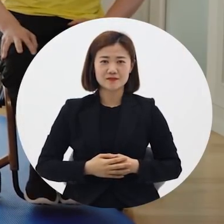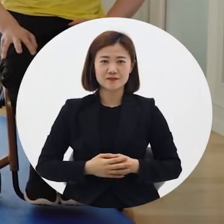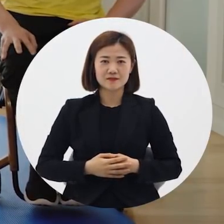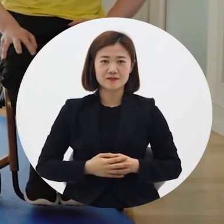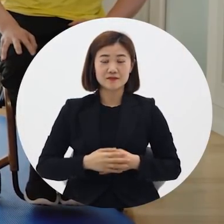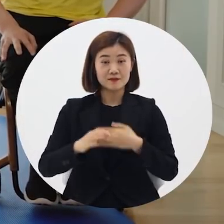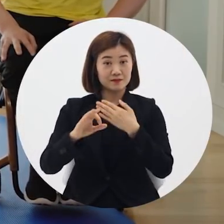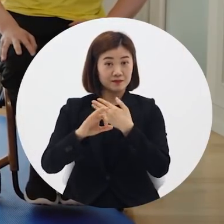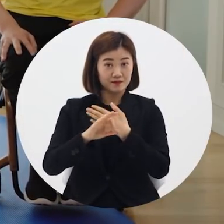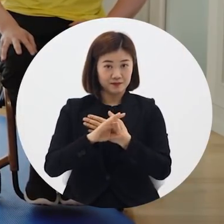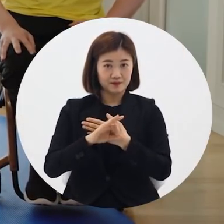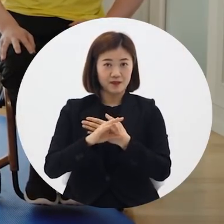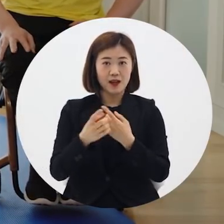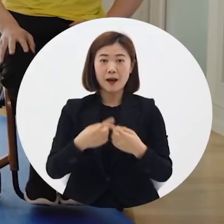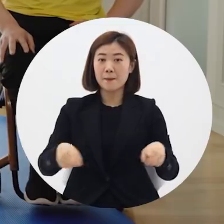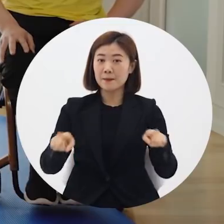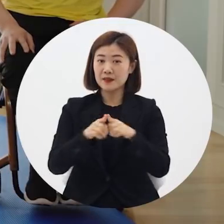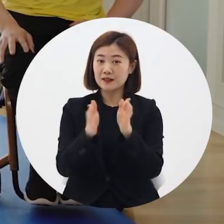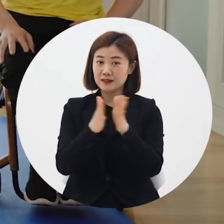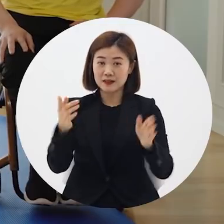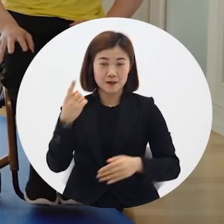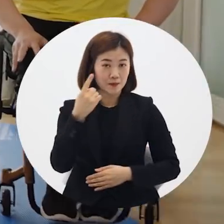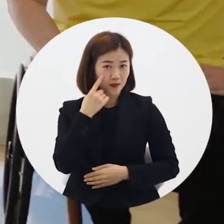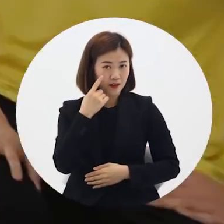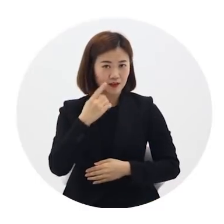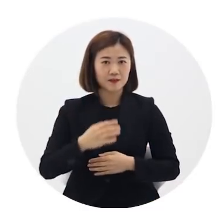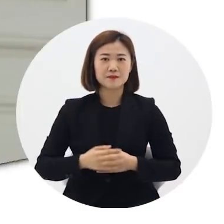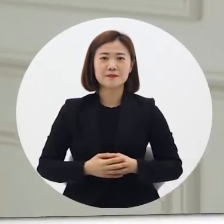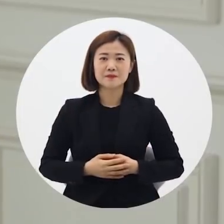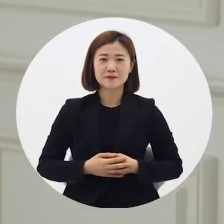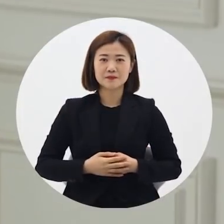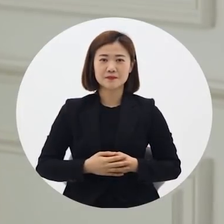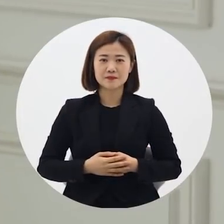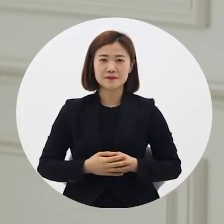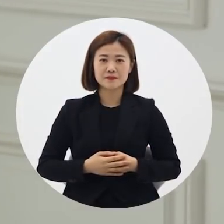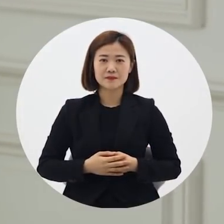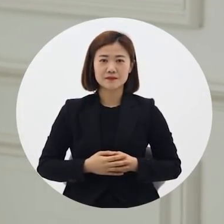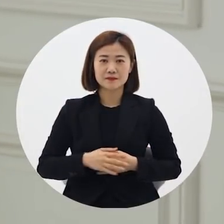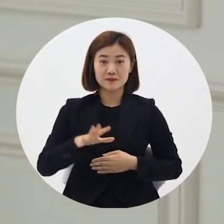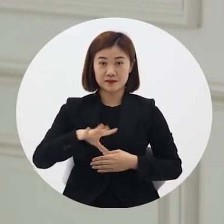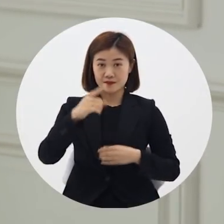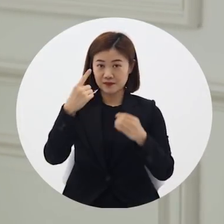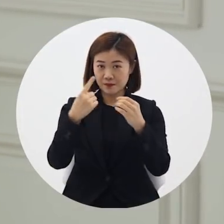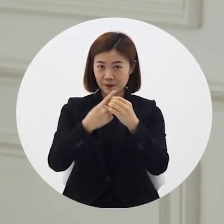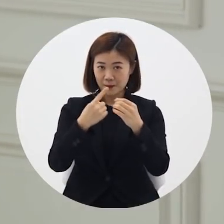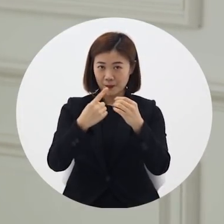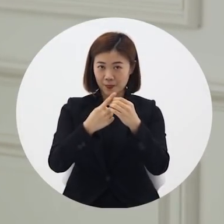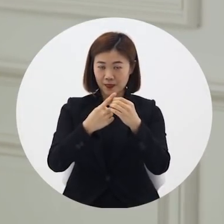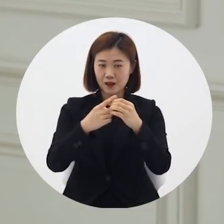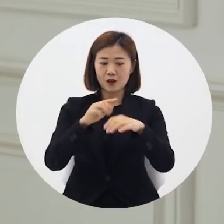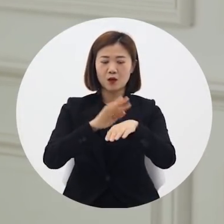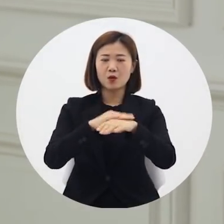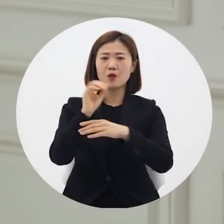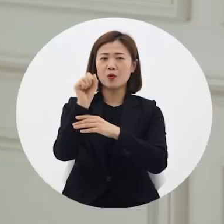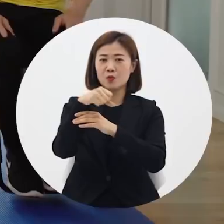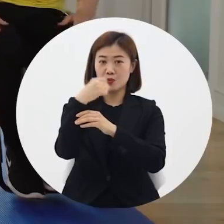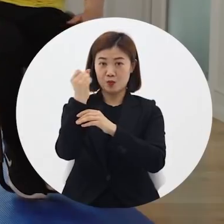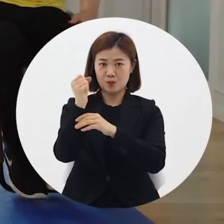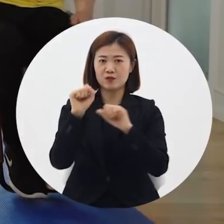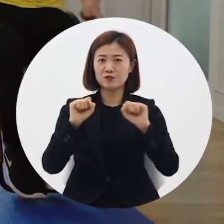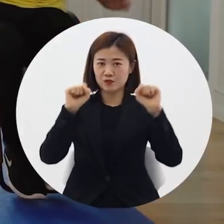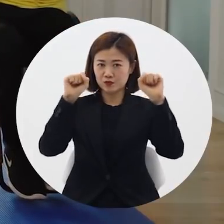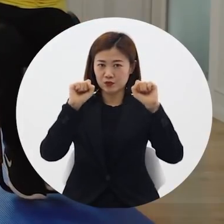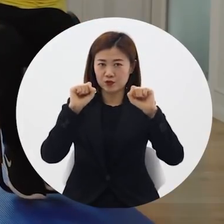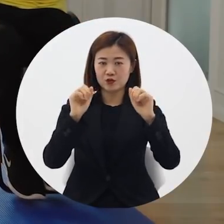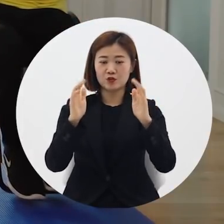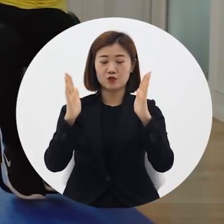자, 그러면 우리 다 함께 시작해 볼까요? 자, 첫 번째 동작은 손목 스트레칭입니다.